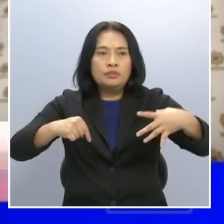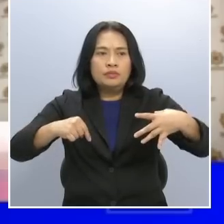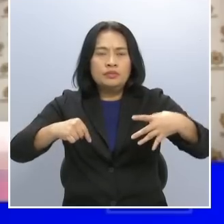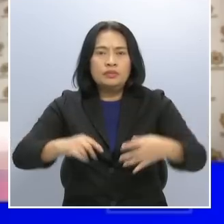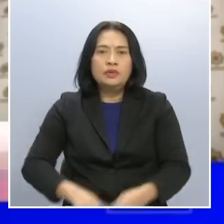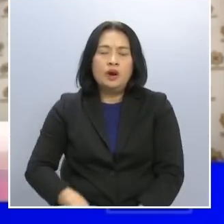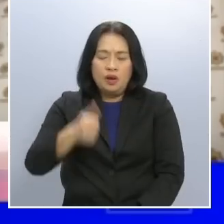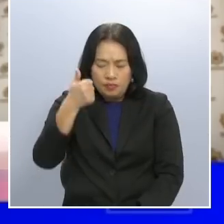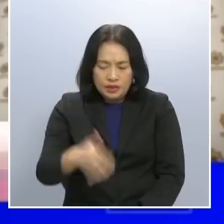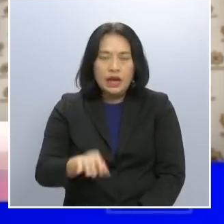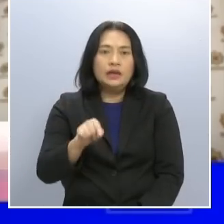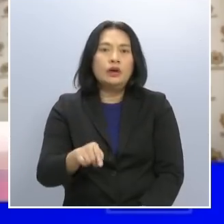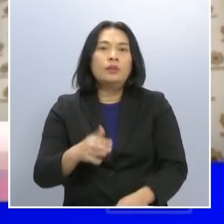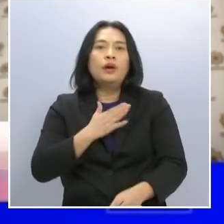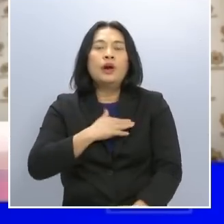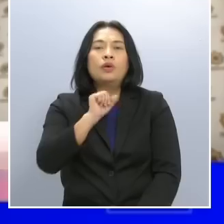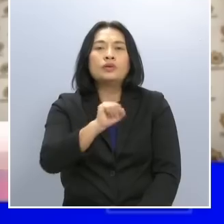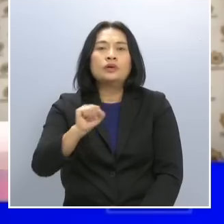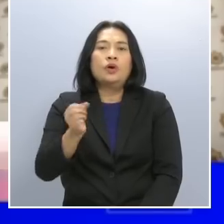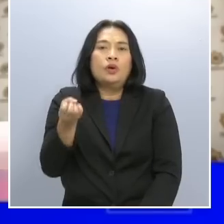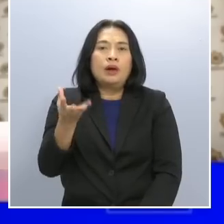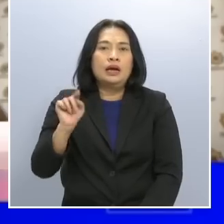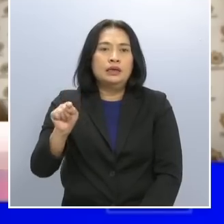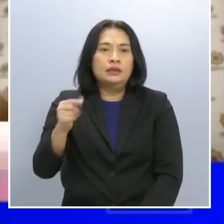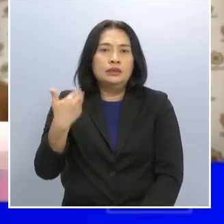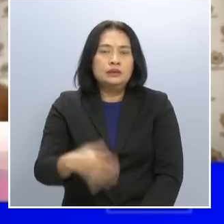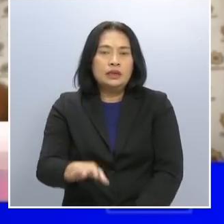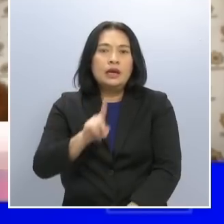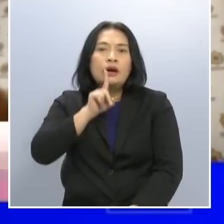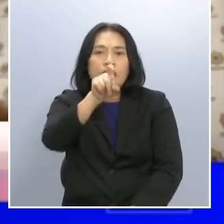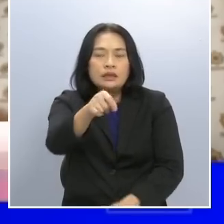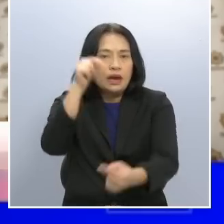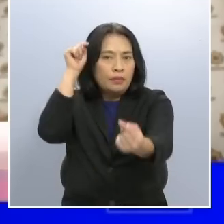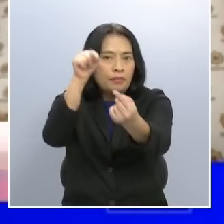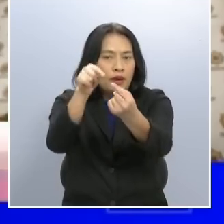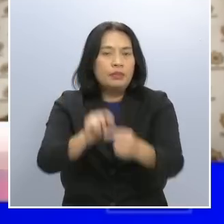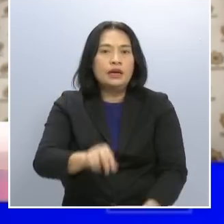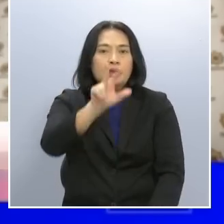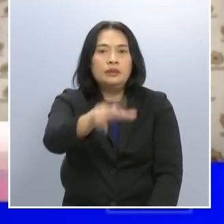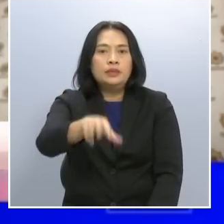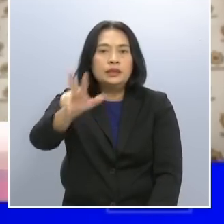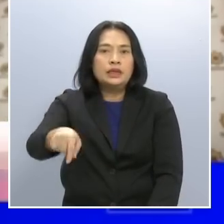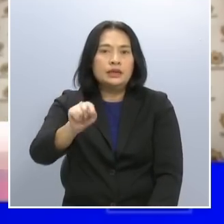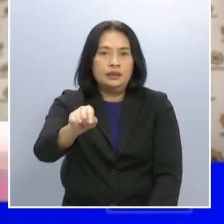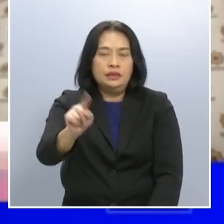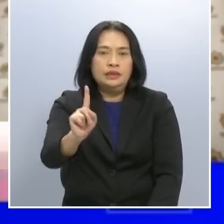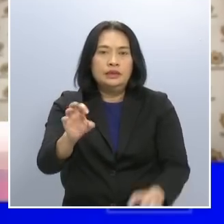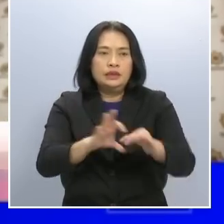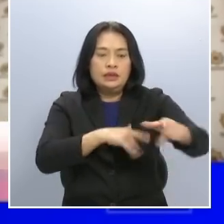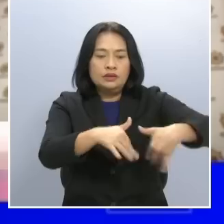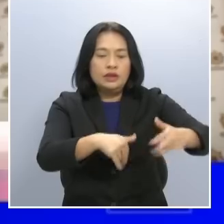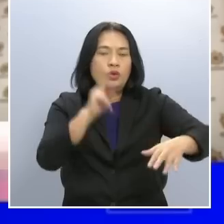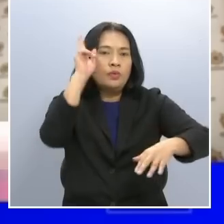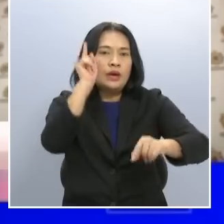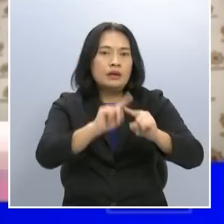ราะเราถือเสียงข้างมากเพราะฉะนั้นคำถามนั้นก็พุ่งเป้ามาที่เพื่อไทยที่กำลังจะถูกสังคมข่าวสารอะไรก